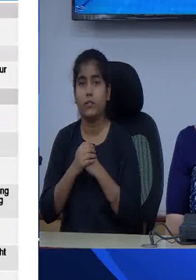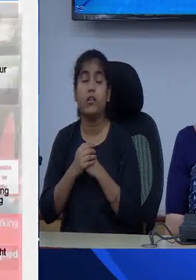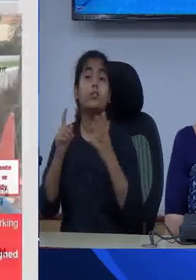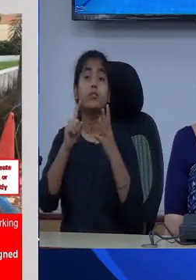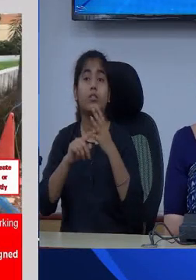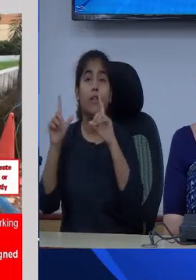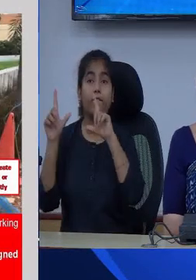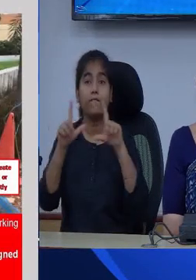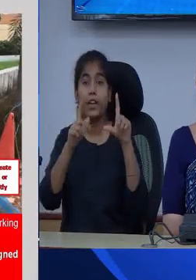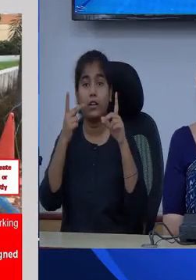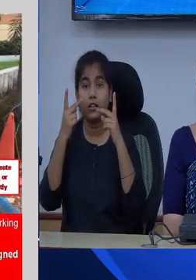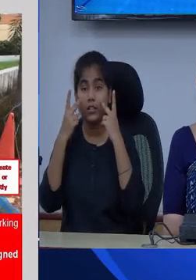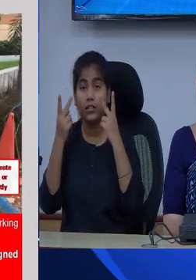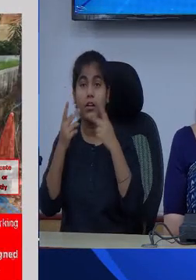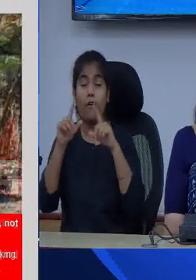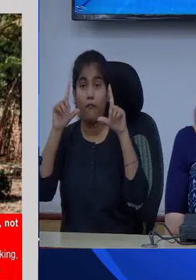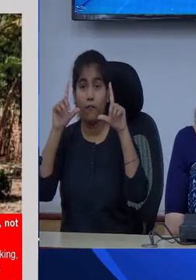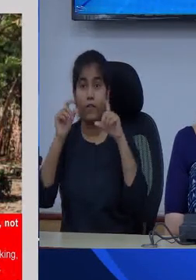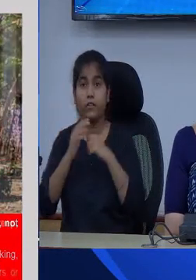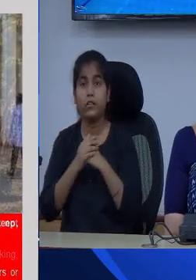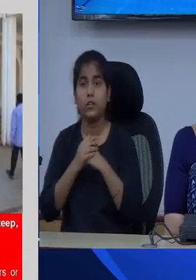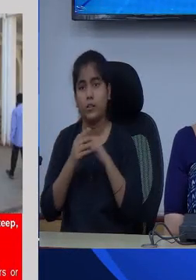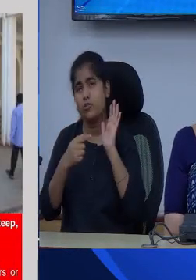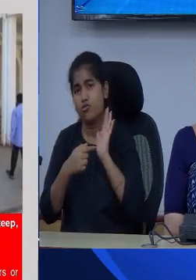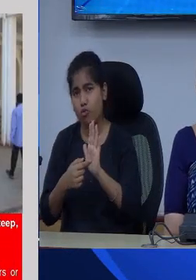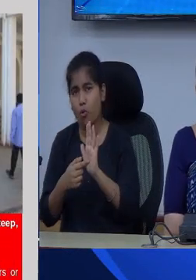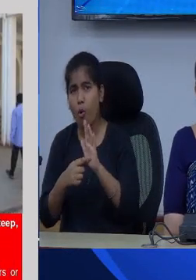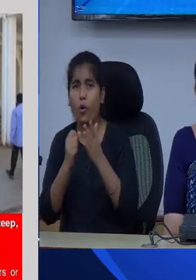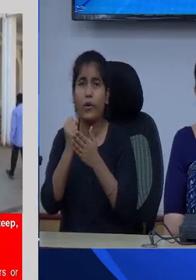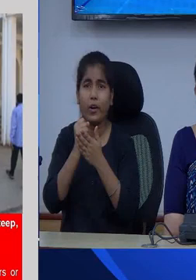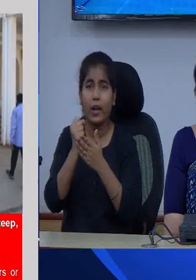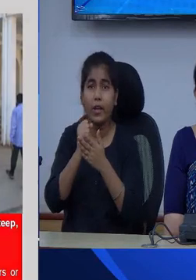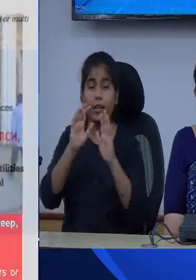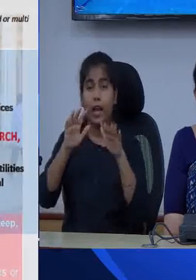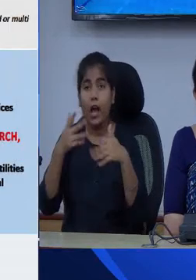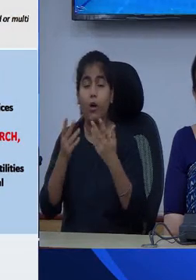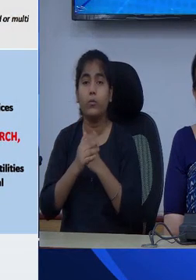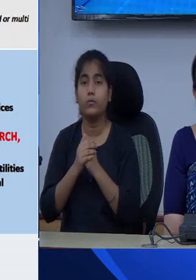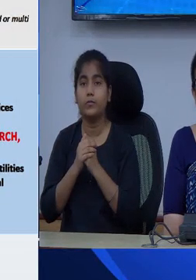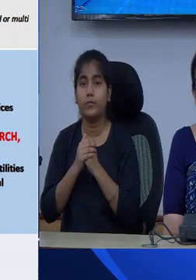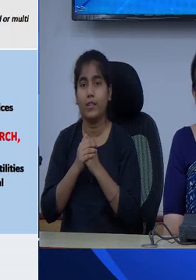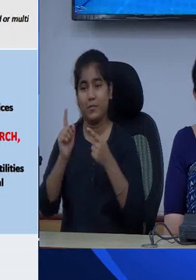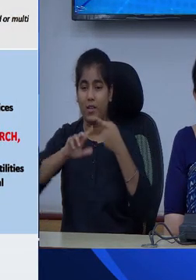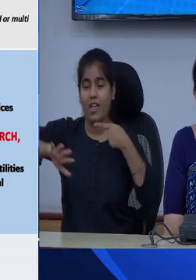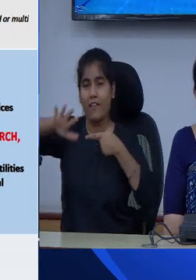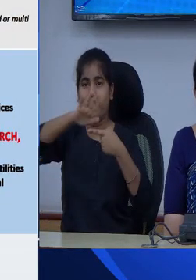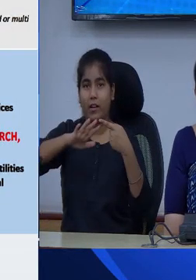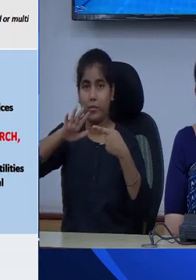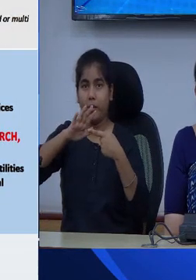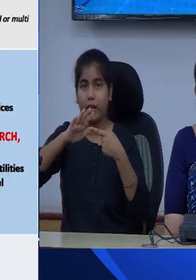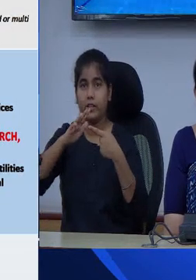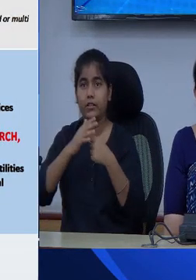चौथी स्लाइड में मैं ये दर्शाने की कोशिश की गई है कि जो भी हमारा वातावरण,